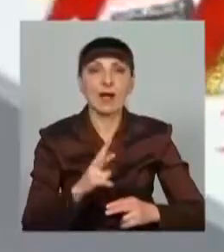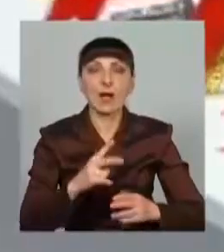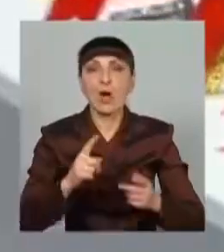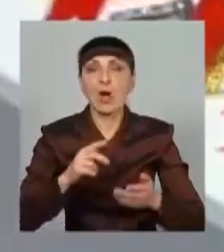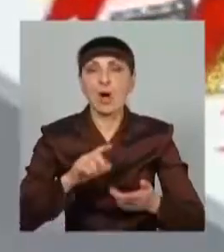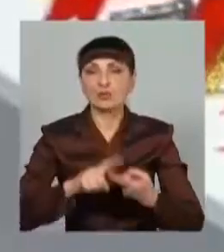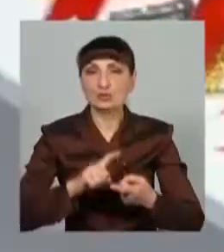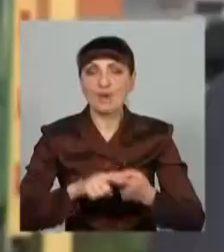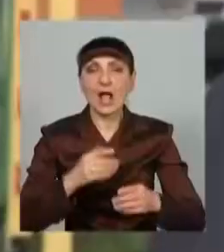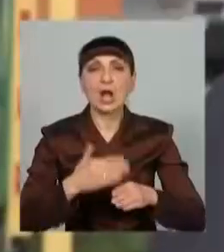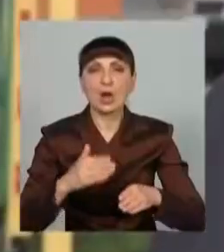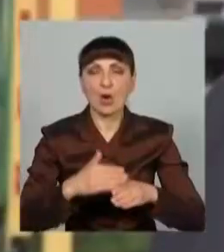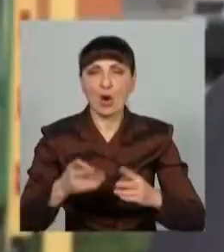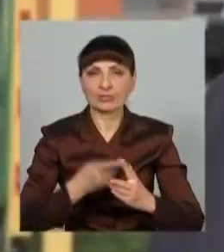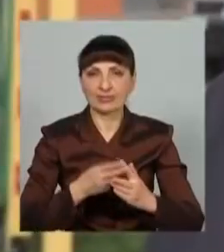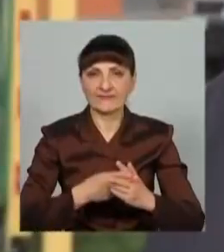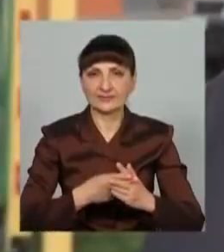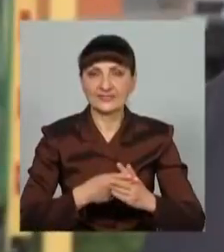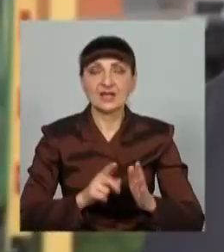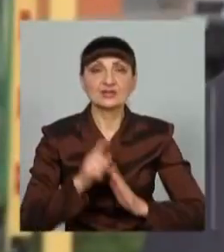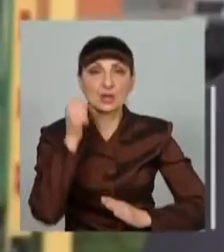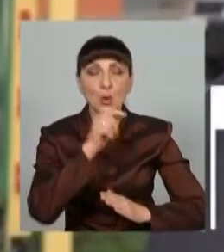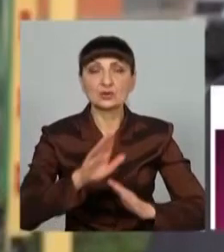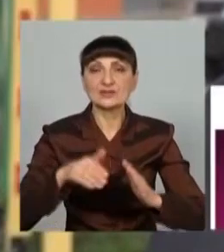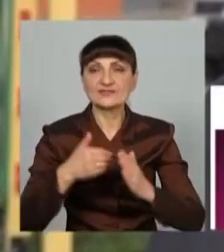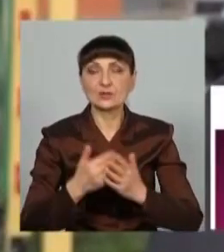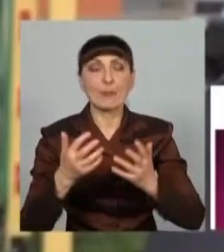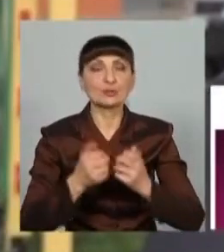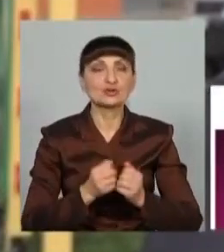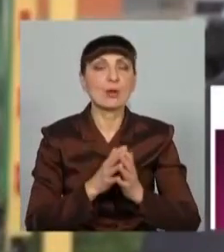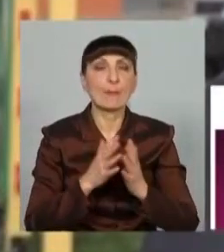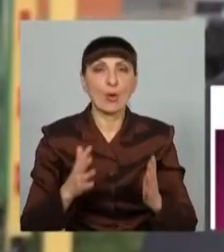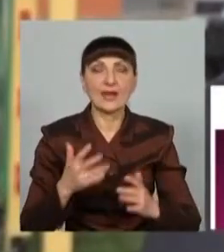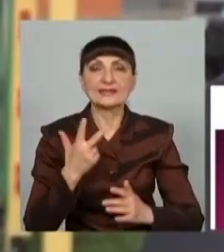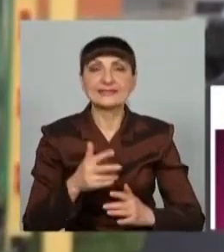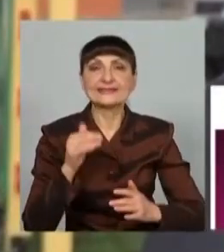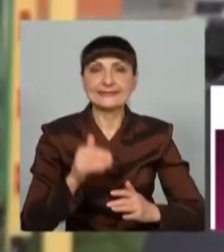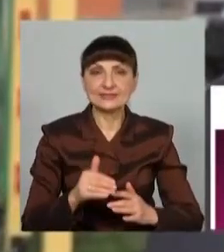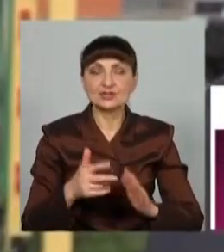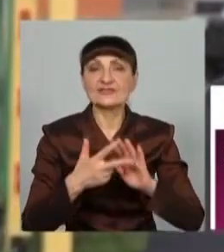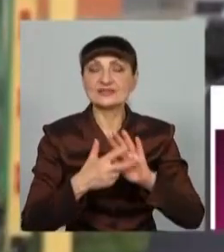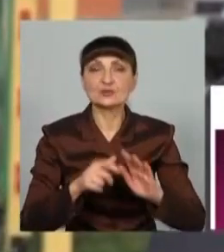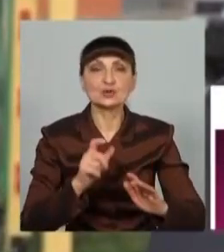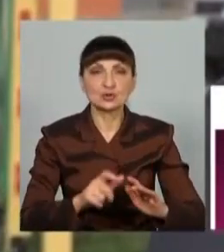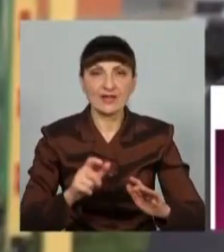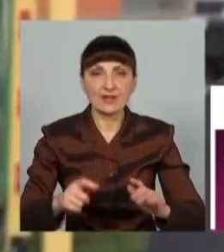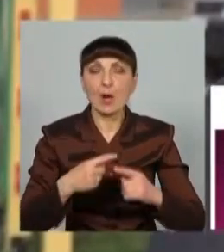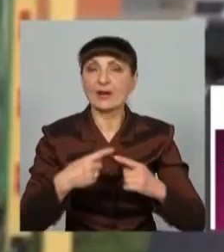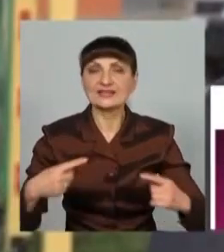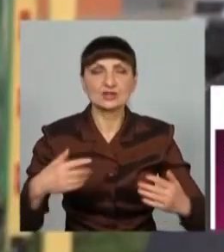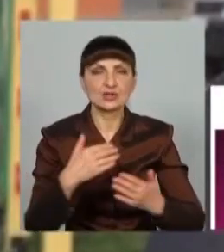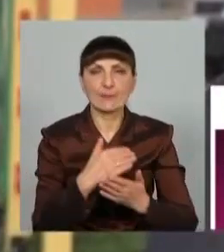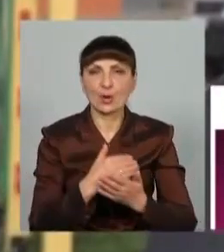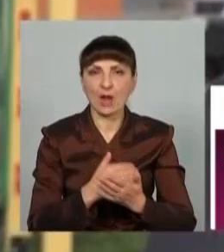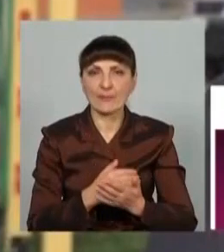льготного кредитования. С начала года по сегодняшний день получили более 3800 человек по различным